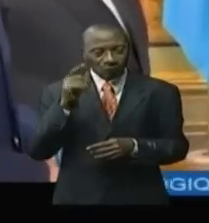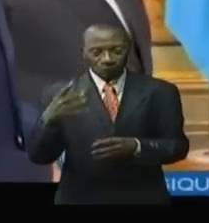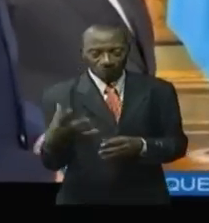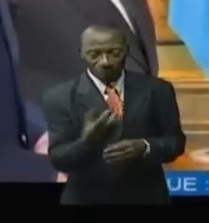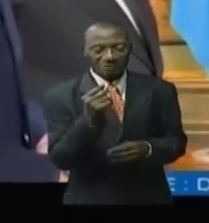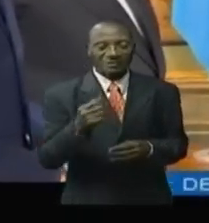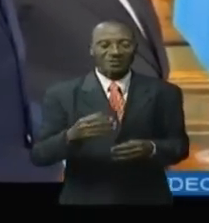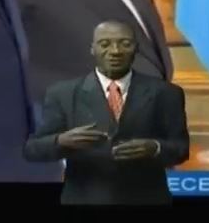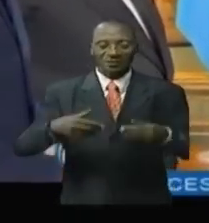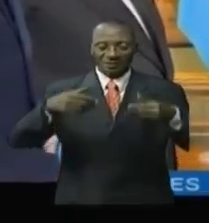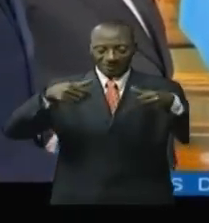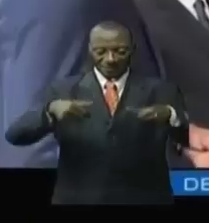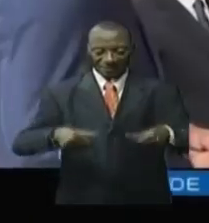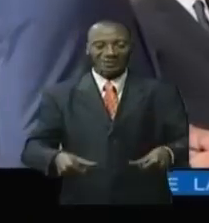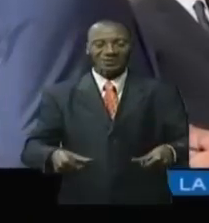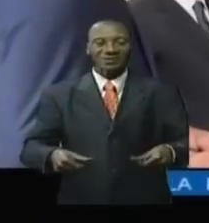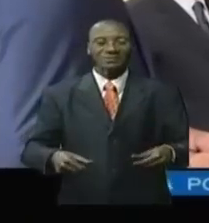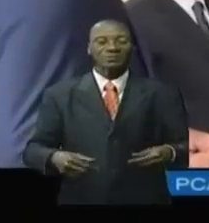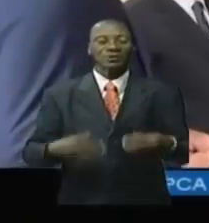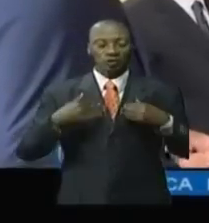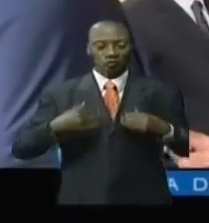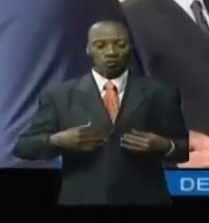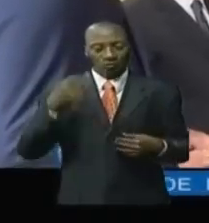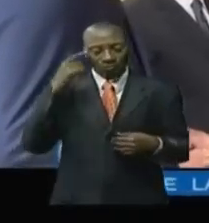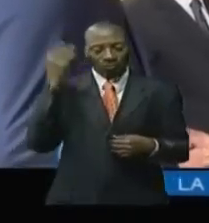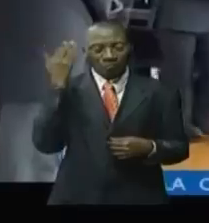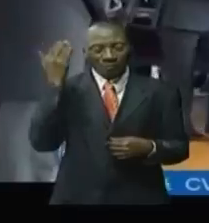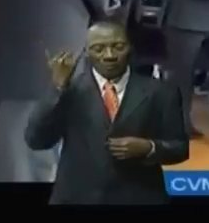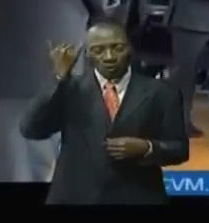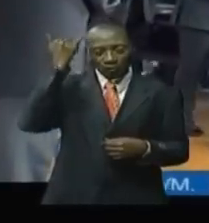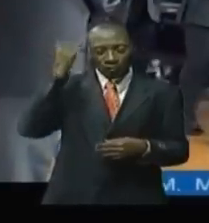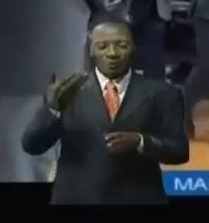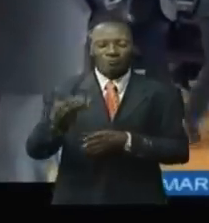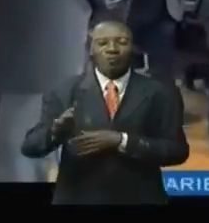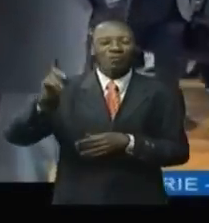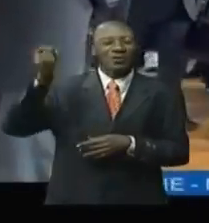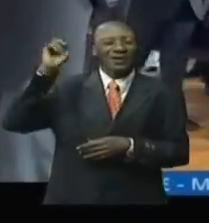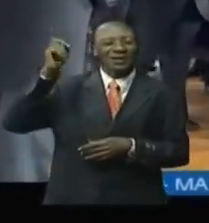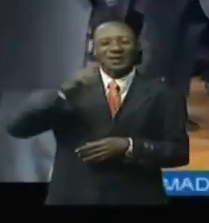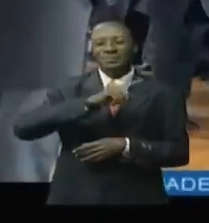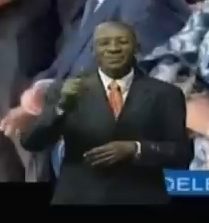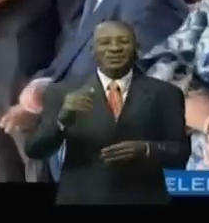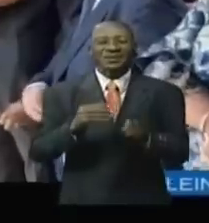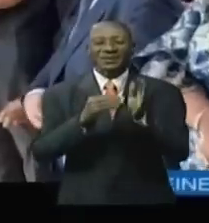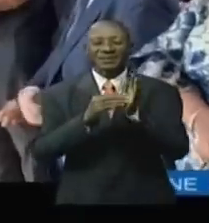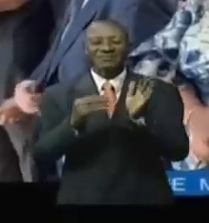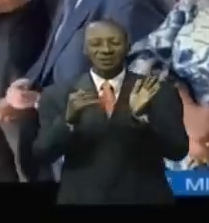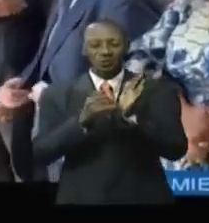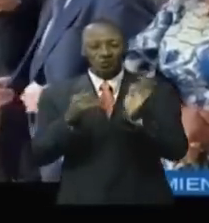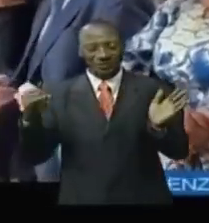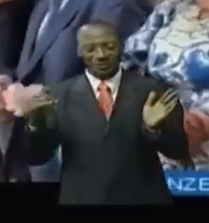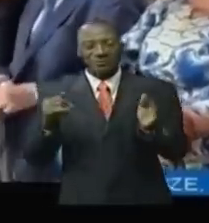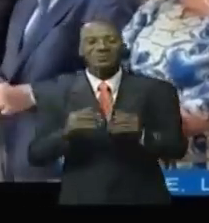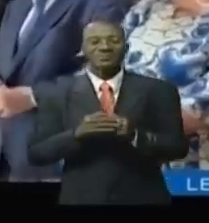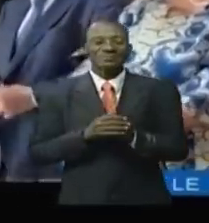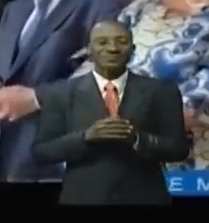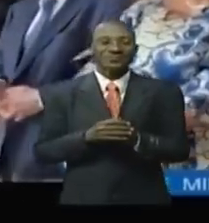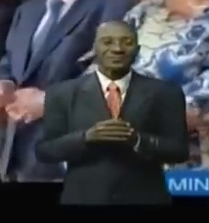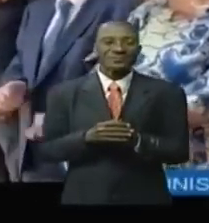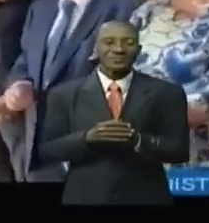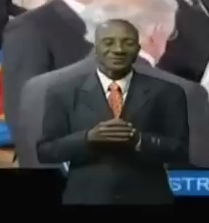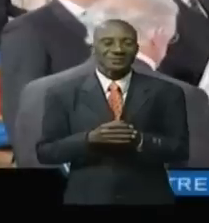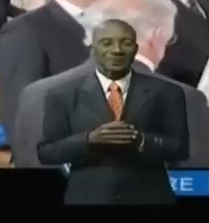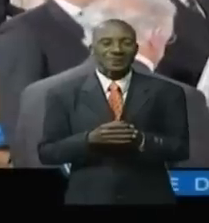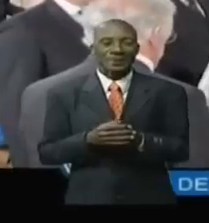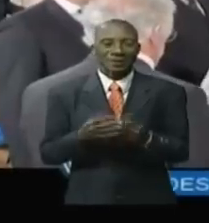Jean-Michel Samalukonde Kyenge et belge Alexander De Croo, la dépouille mortelle de Patrice Emery Lumumba, le tout premier